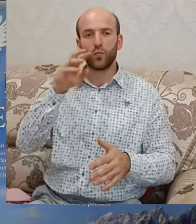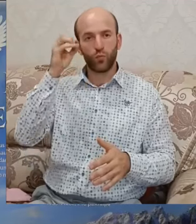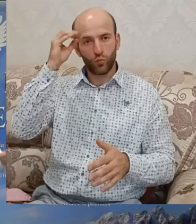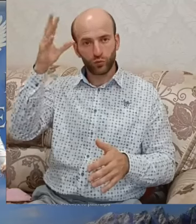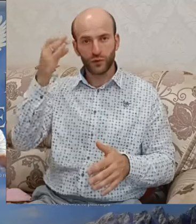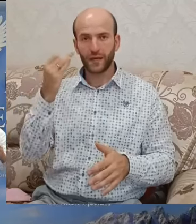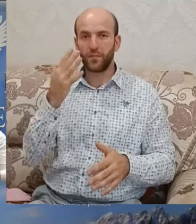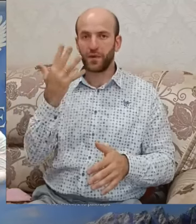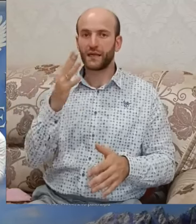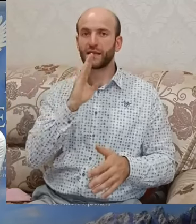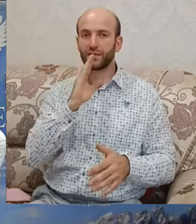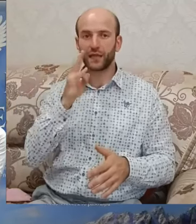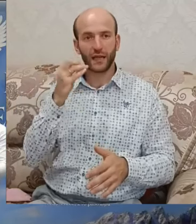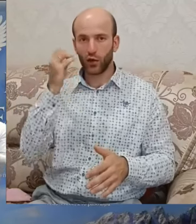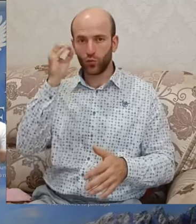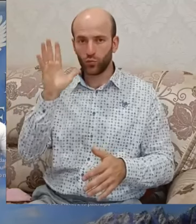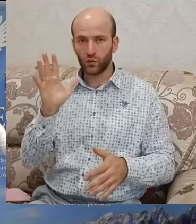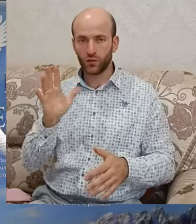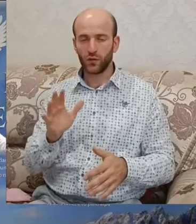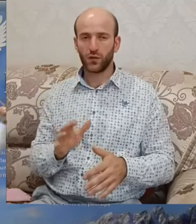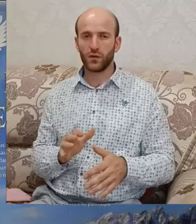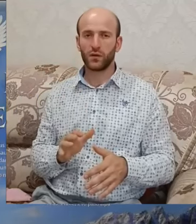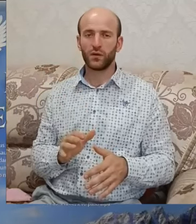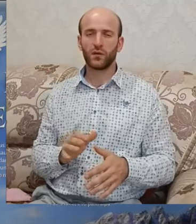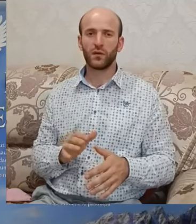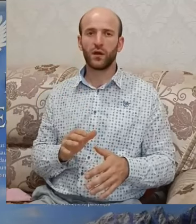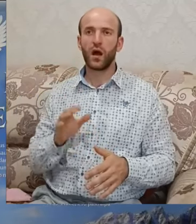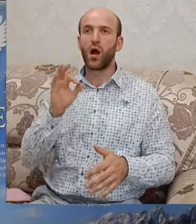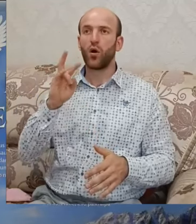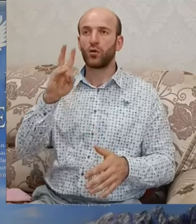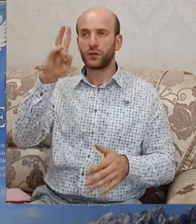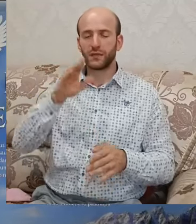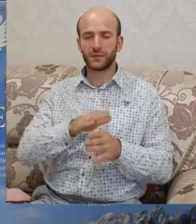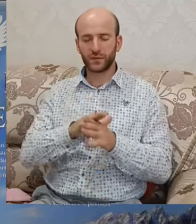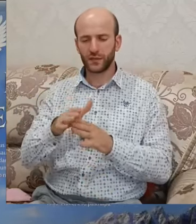Jis išpildo visą savo žodį dėl kiekvienos dalies.